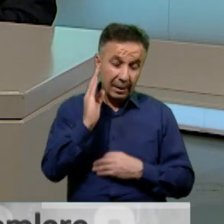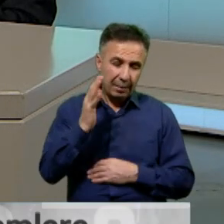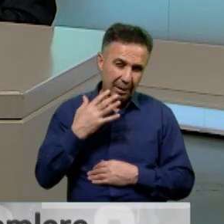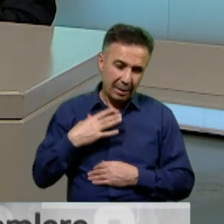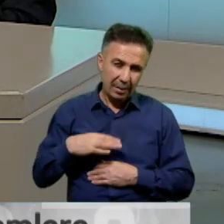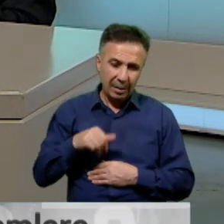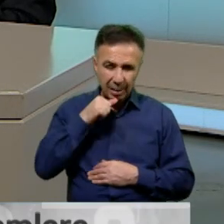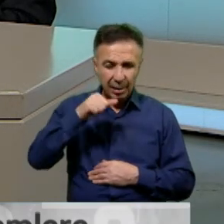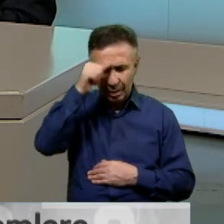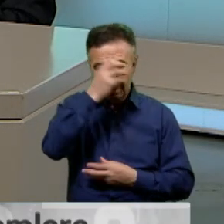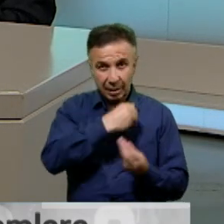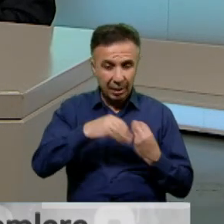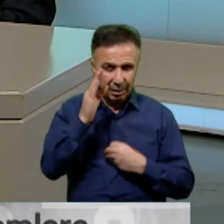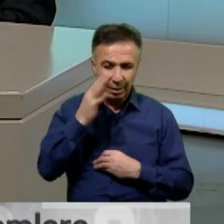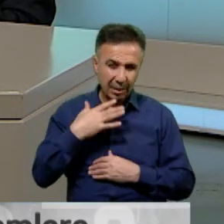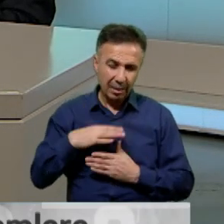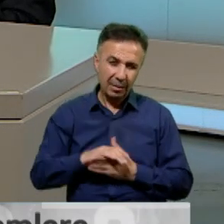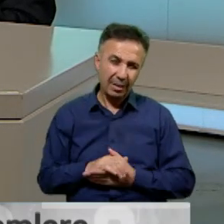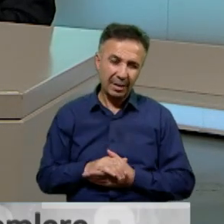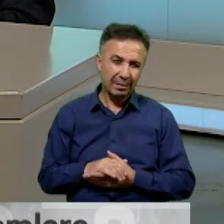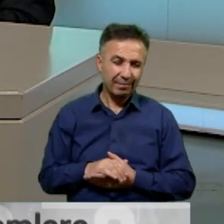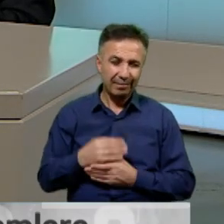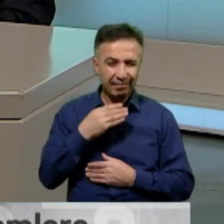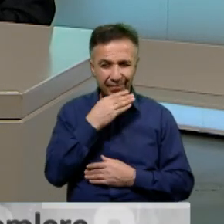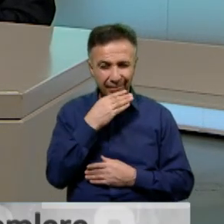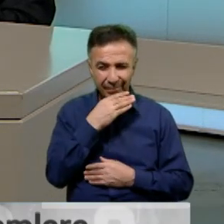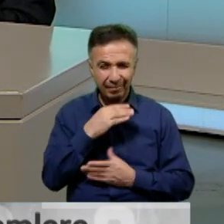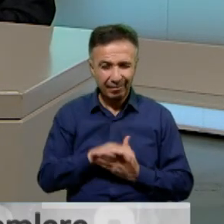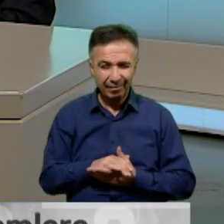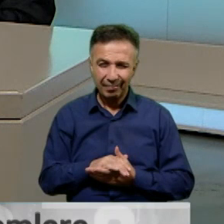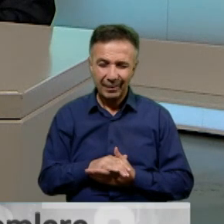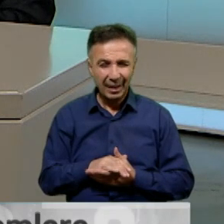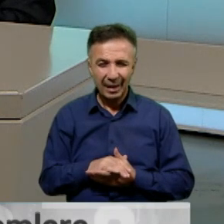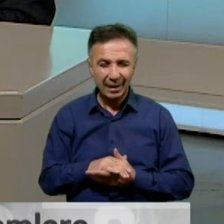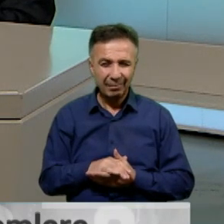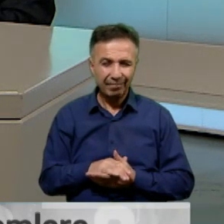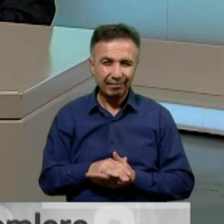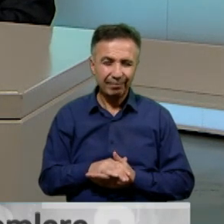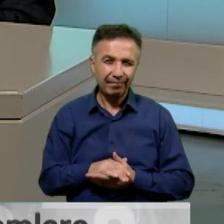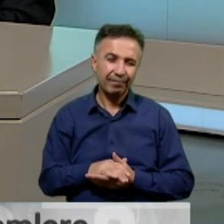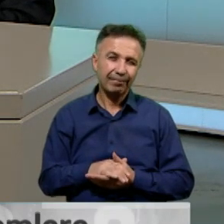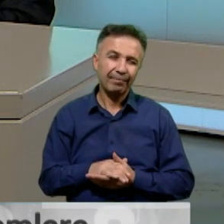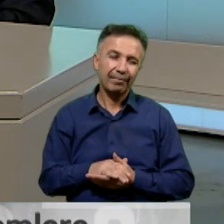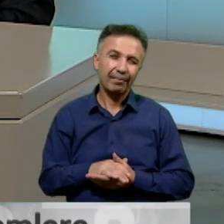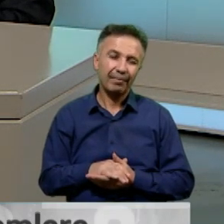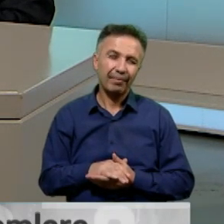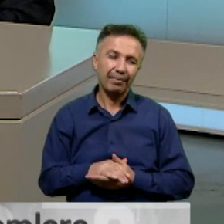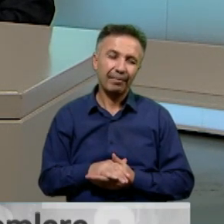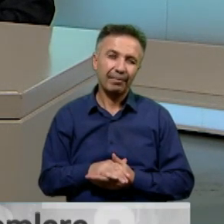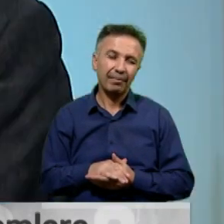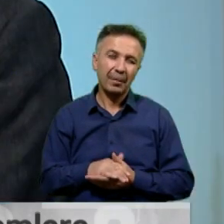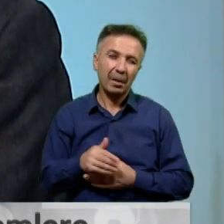istiyorlar haliyle. Ha, istismar ediliyor. Paravan şirketler tarafından istismar ediliyor. Yani